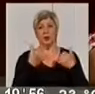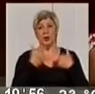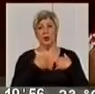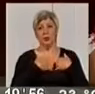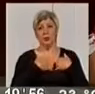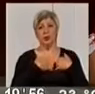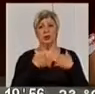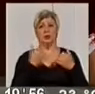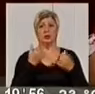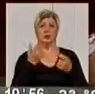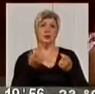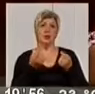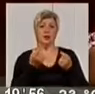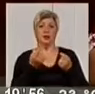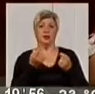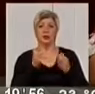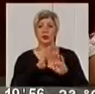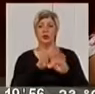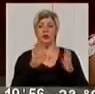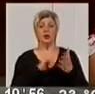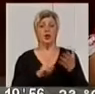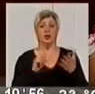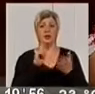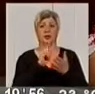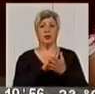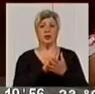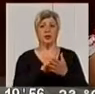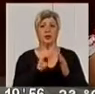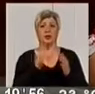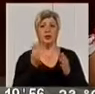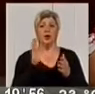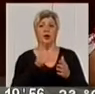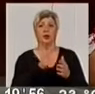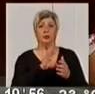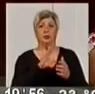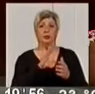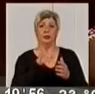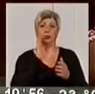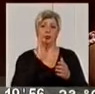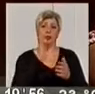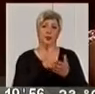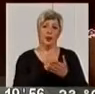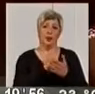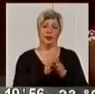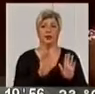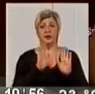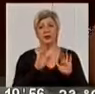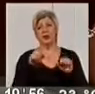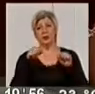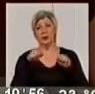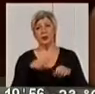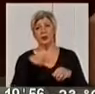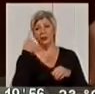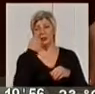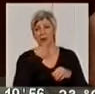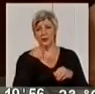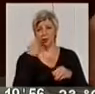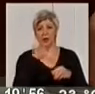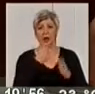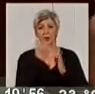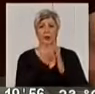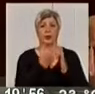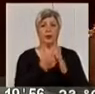трошки, скажімо, не є обов'язковим бути сім'ї малозабезпеченої, мати тільки право, індивідуальна програма реабілітації, так